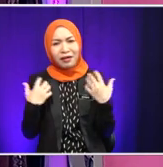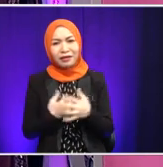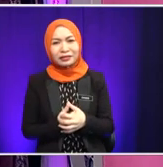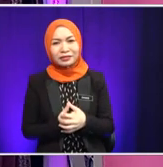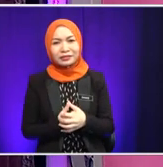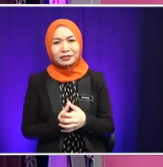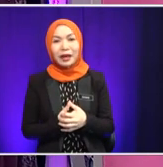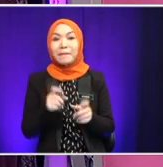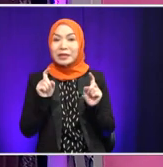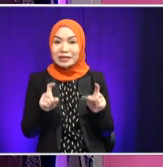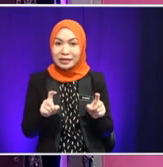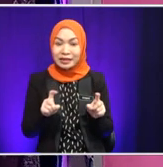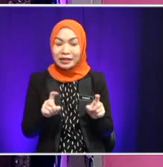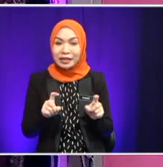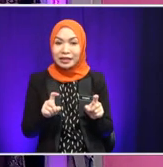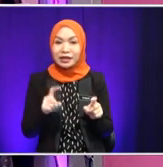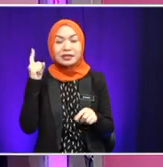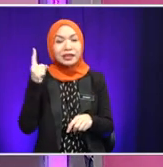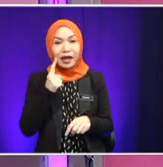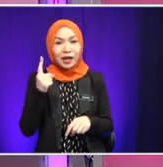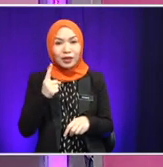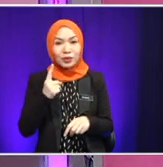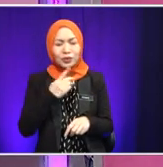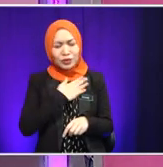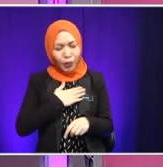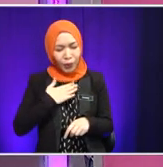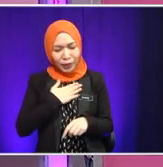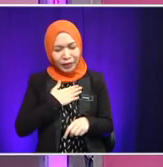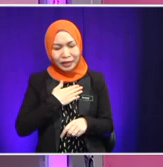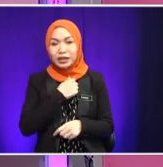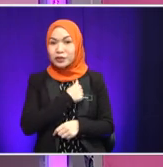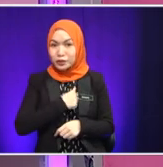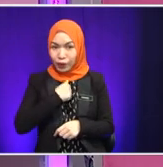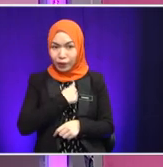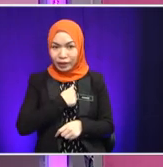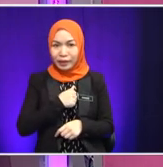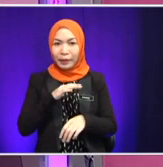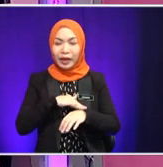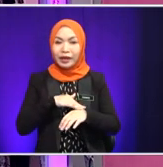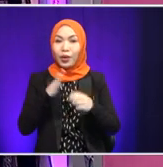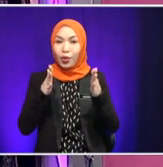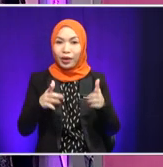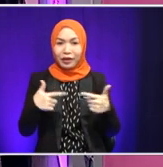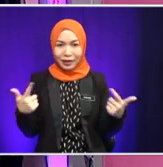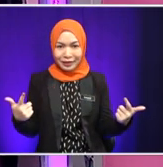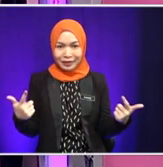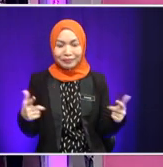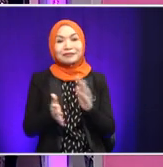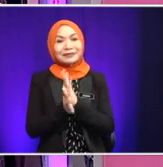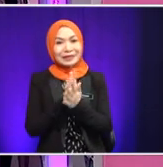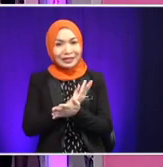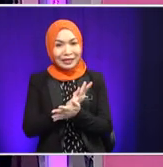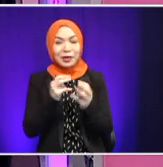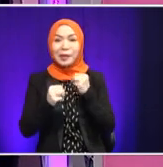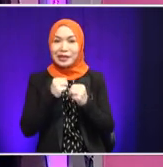suku maaf-maafkan seseorang itu perlu ada pada kita supaya masalah yang kita akan menjadi besar kita sudah selesaikan